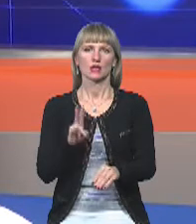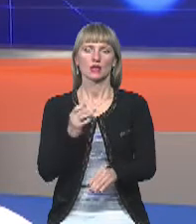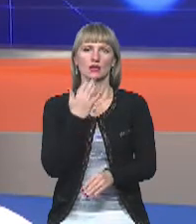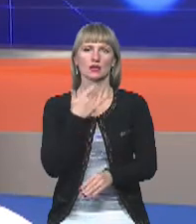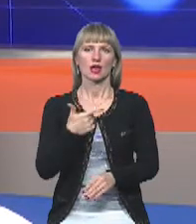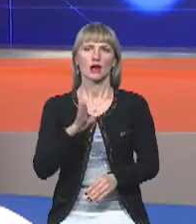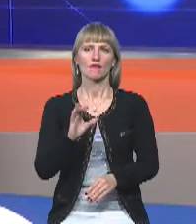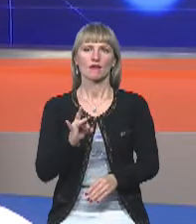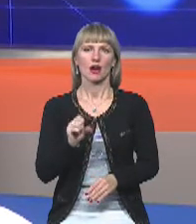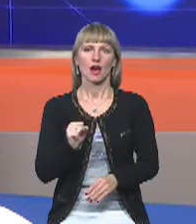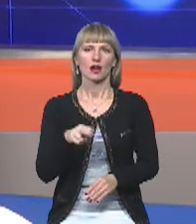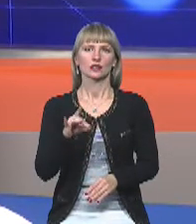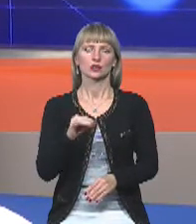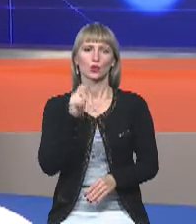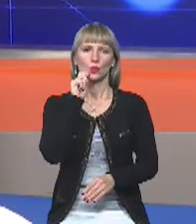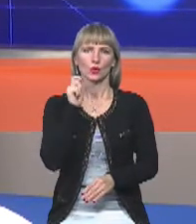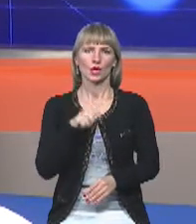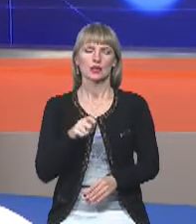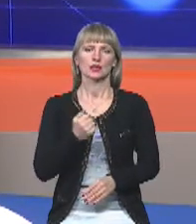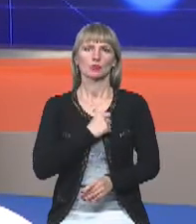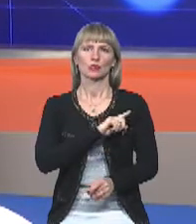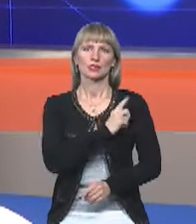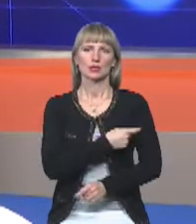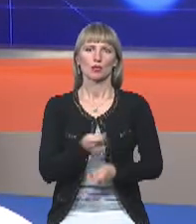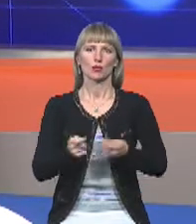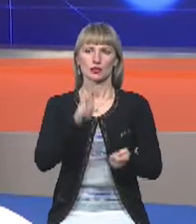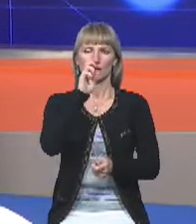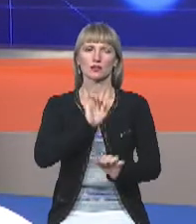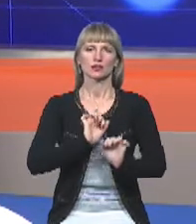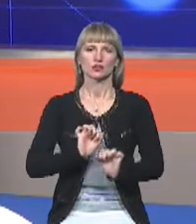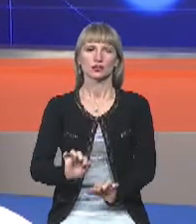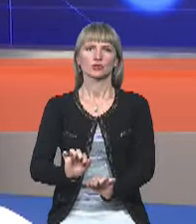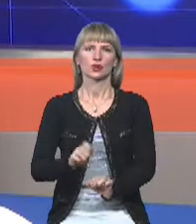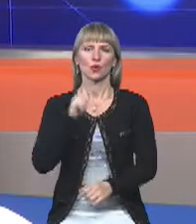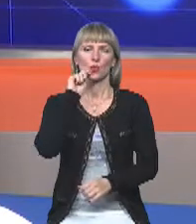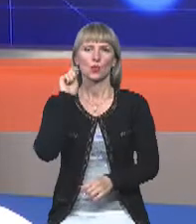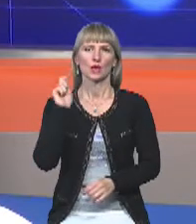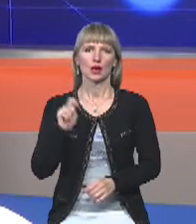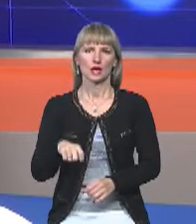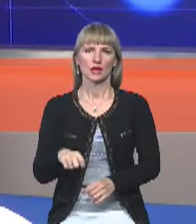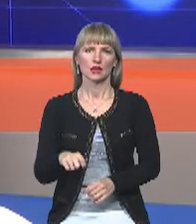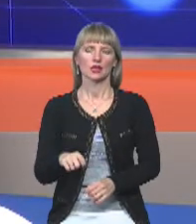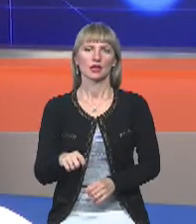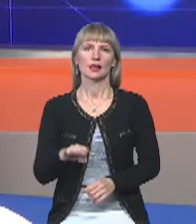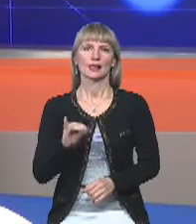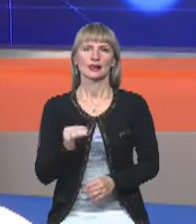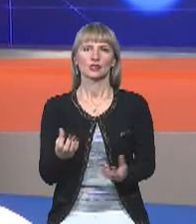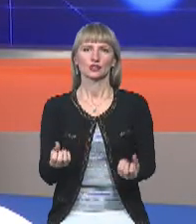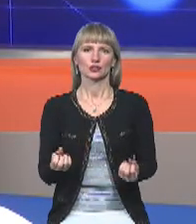Національну гвардію України, Збройні сили, Управління державної охорони України, такі